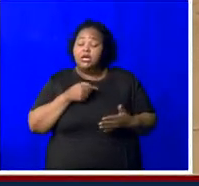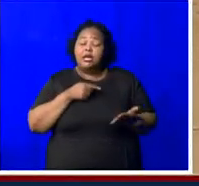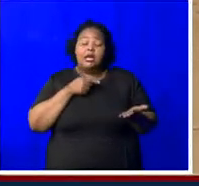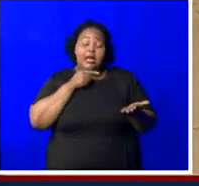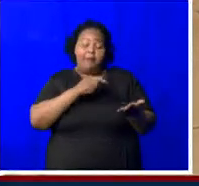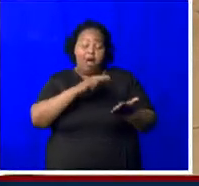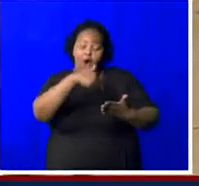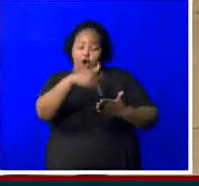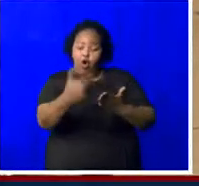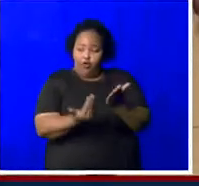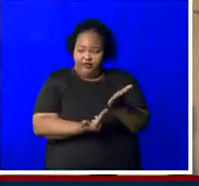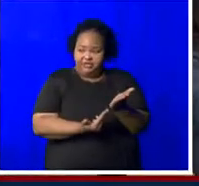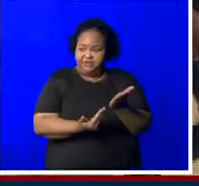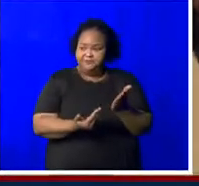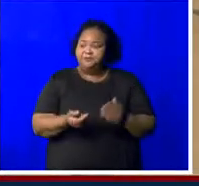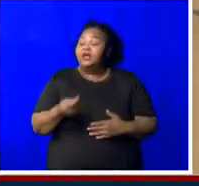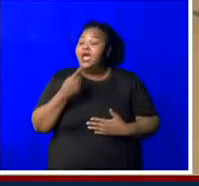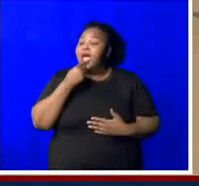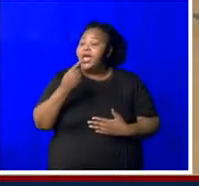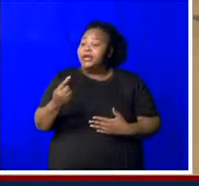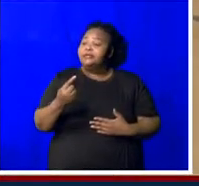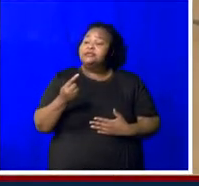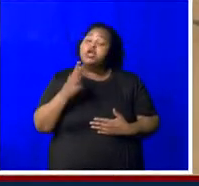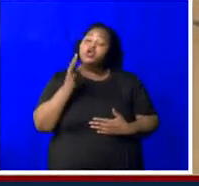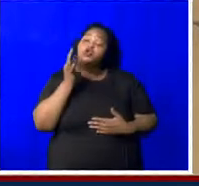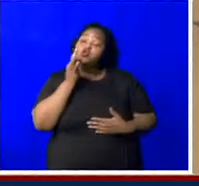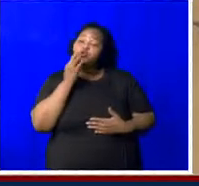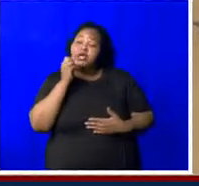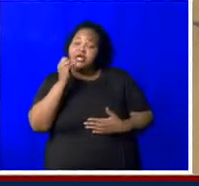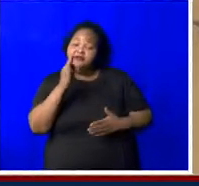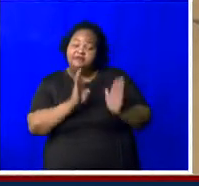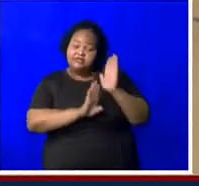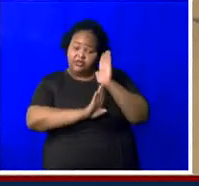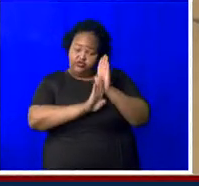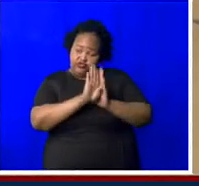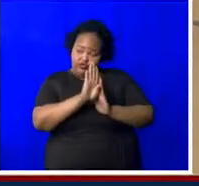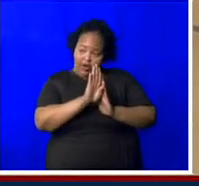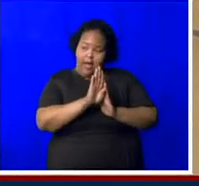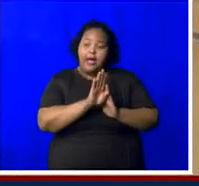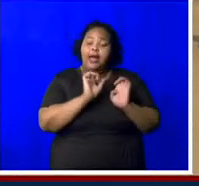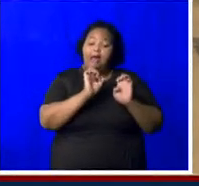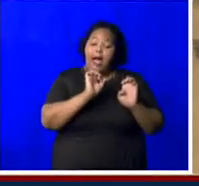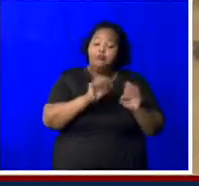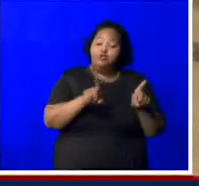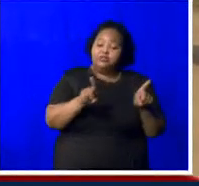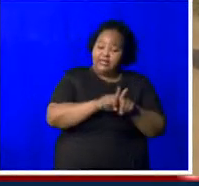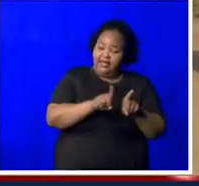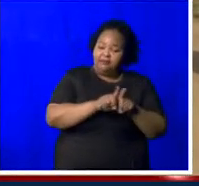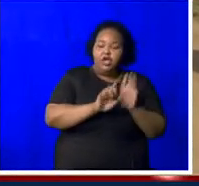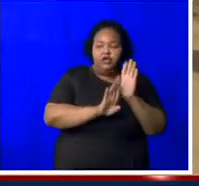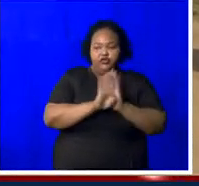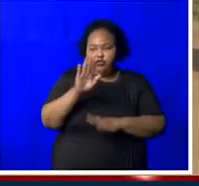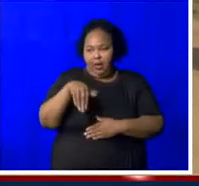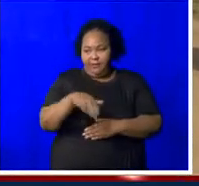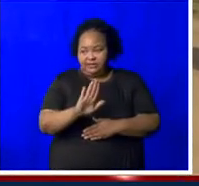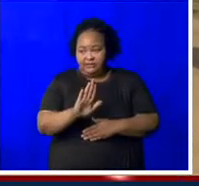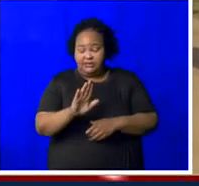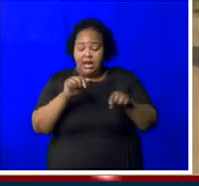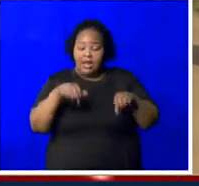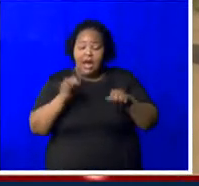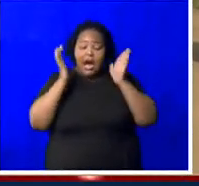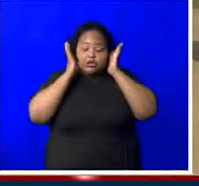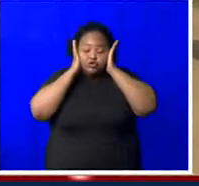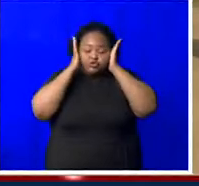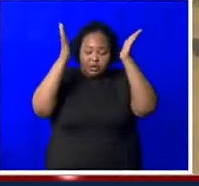uma sithuthuka sibabeka embili. La kithi kangwane livela kithi line youth learning